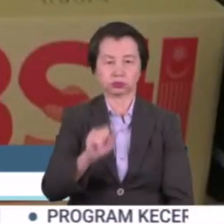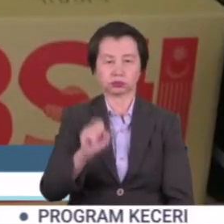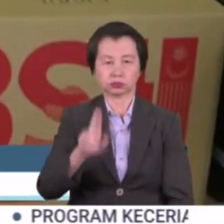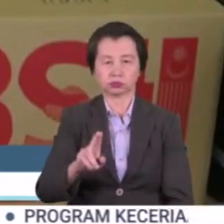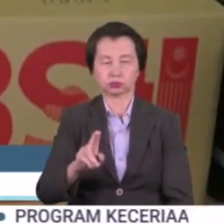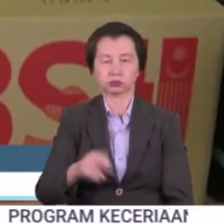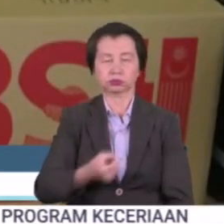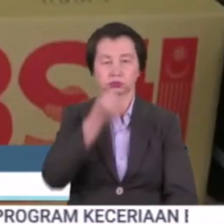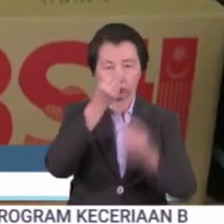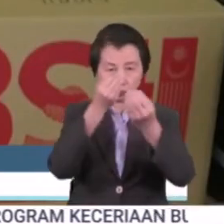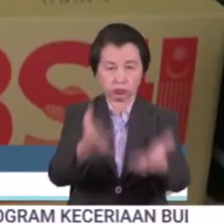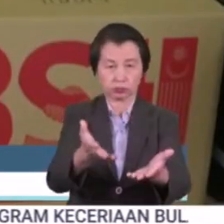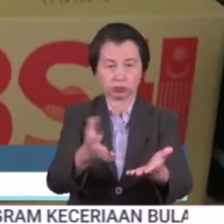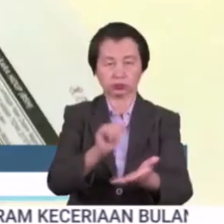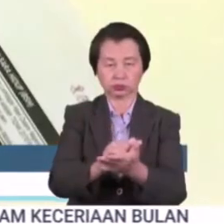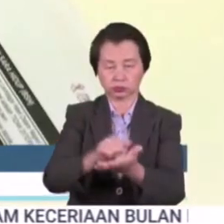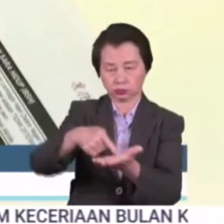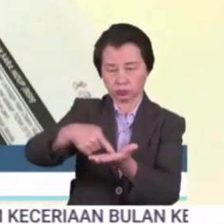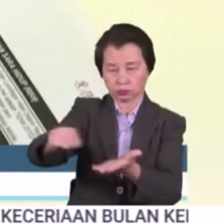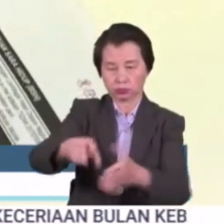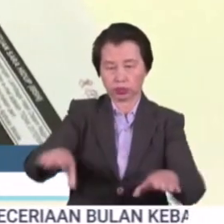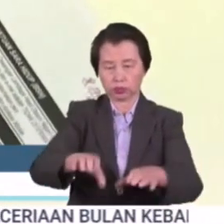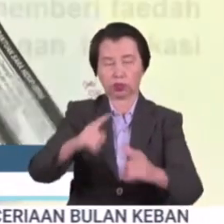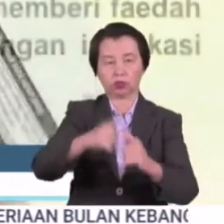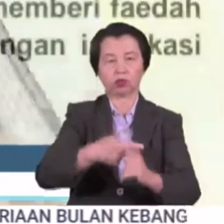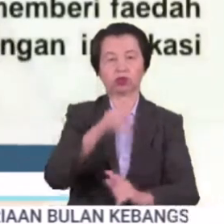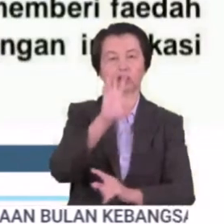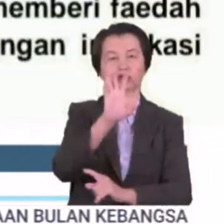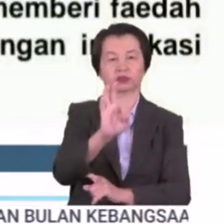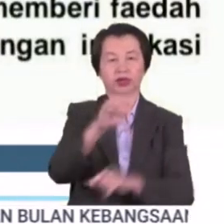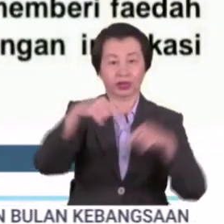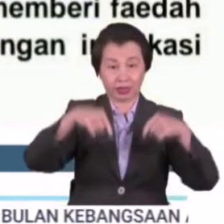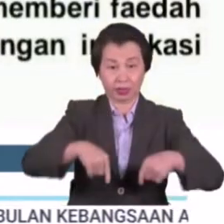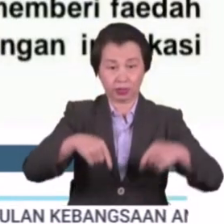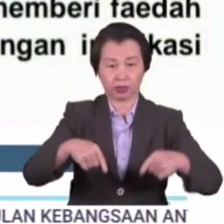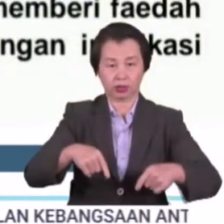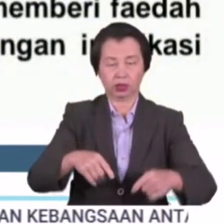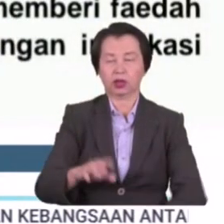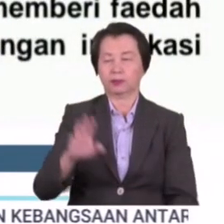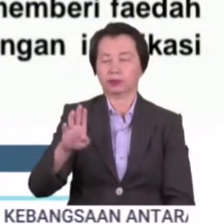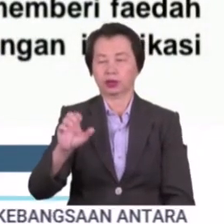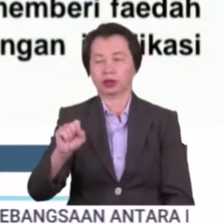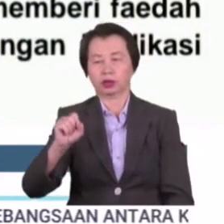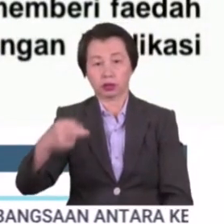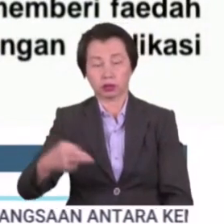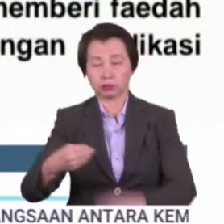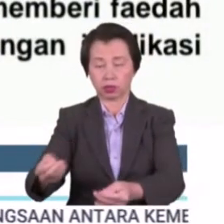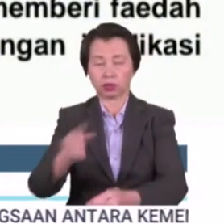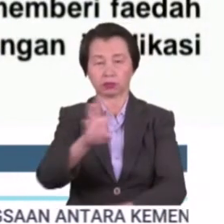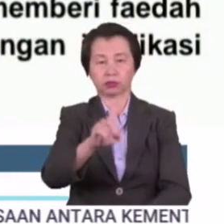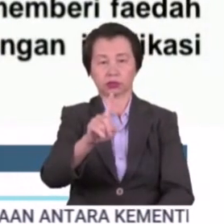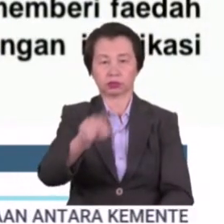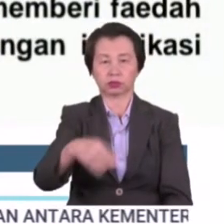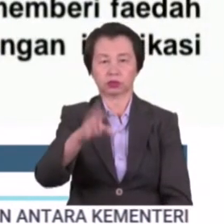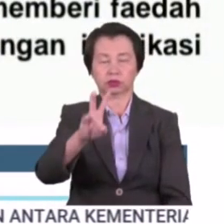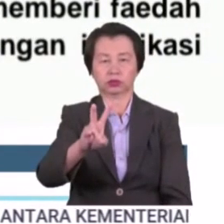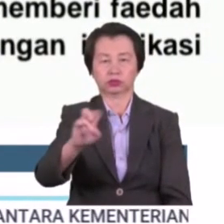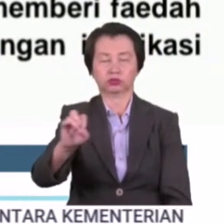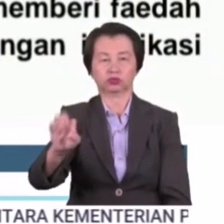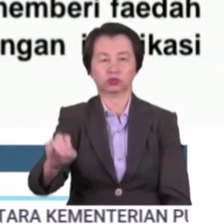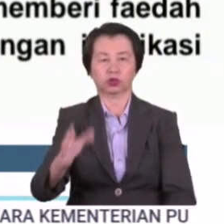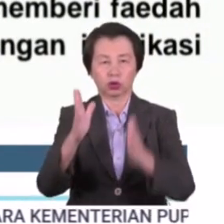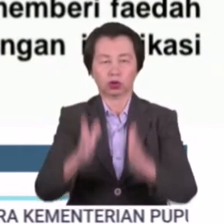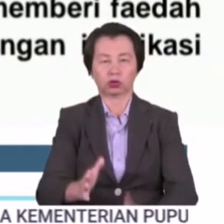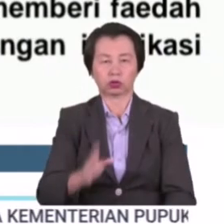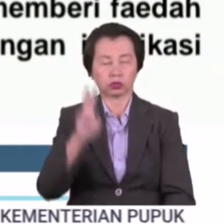Mohamad Zuki Ali memaklumkan bayaran dibuat mulai September ini BH ini memberi faedah kepada 41,970